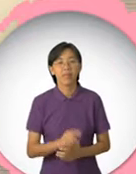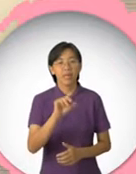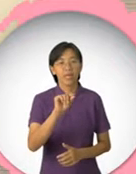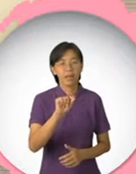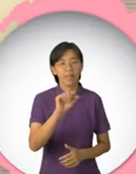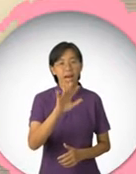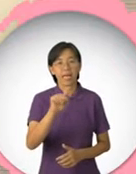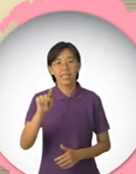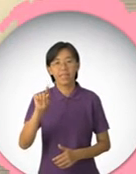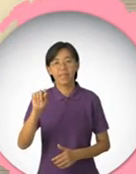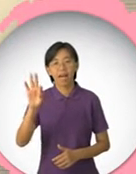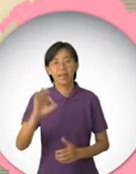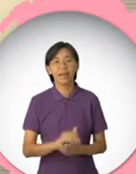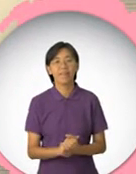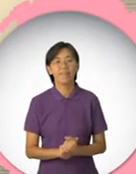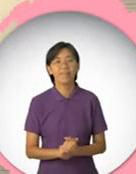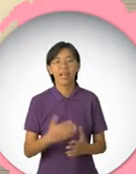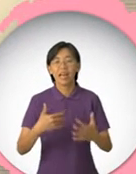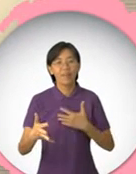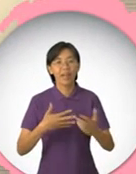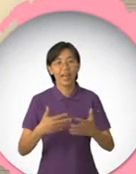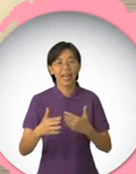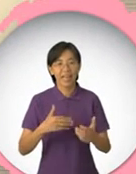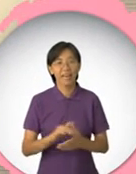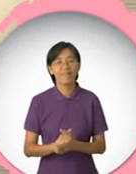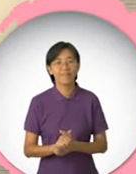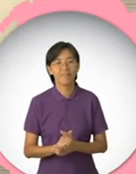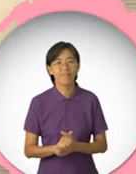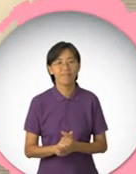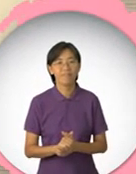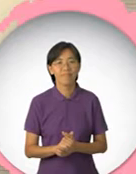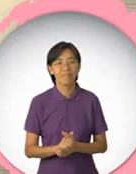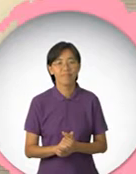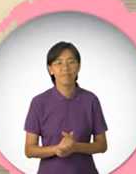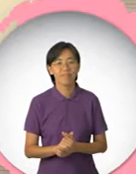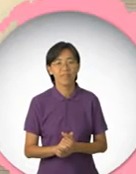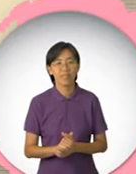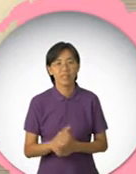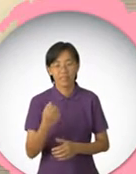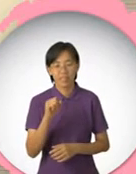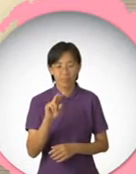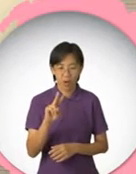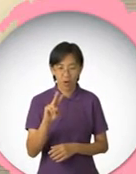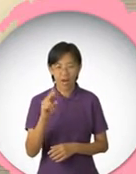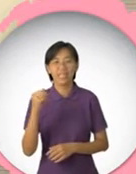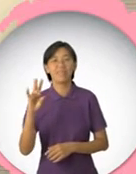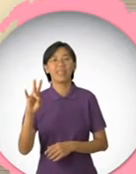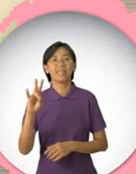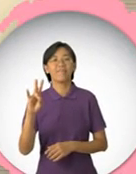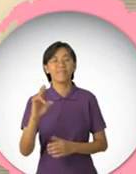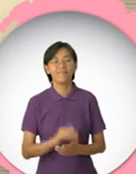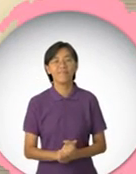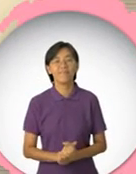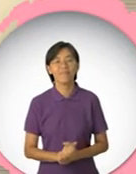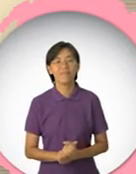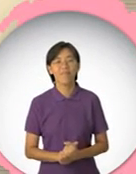ค่ะอ๋อนี่เกินมาเล็กน้อยไม่เป็นไรเพราะว่าเดี๋ยวเราจะต้องตัดขอบออกอยู่ดี 25 อันนี้12 17 เกินออกไปเล็กน้อยแล้วก็